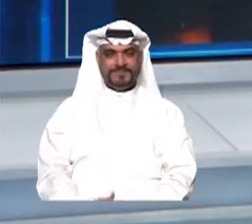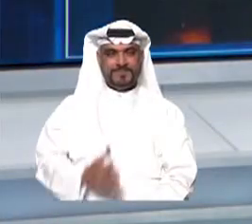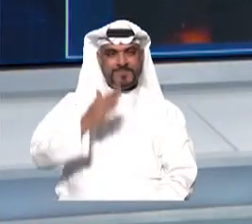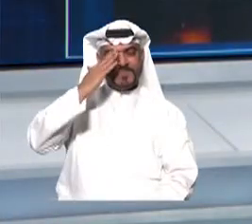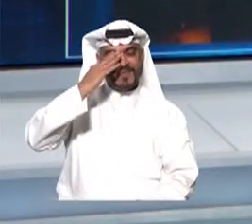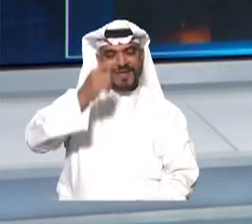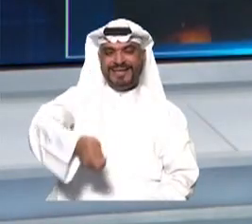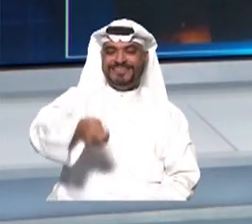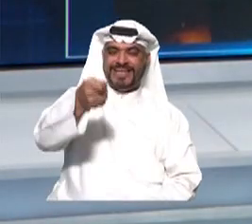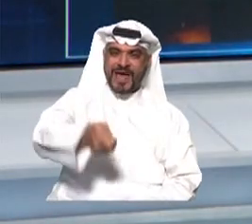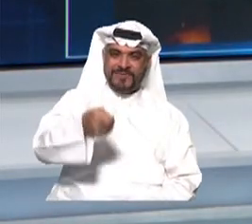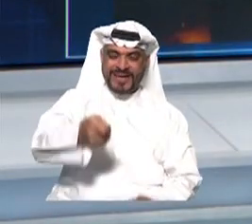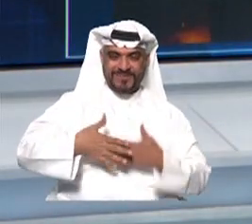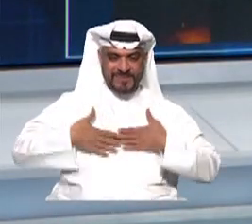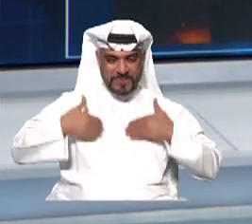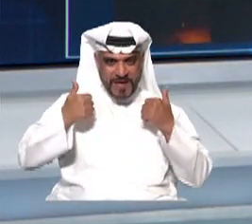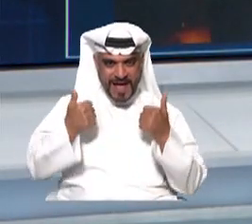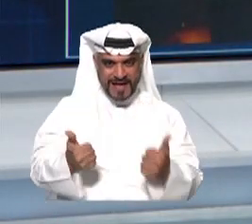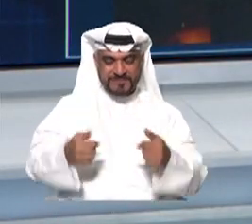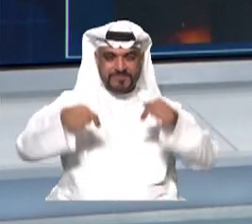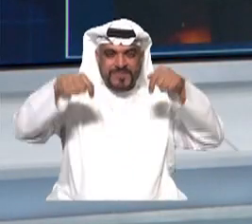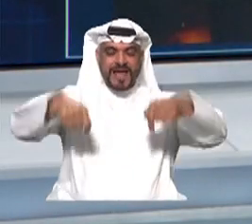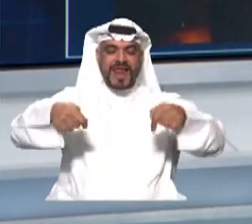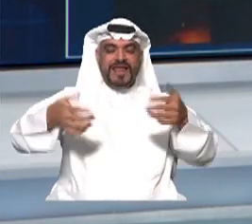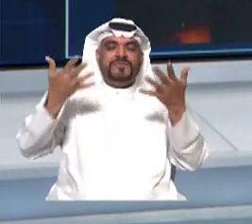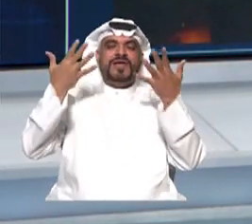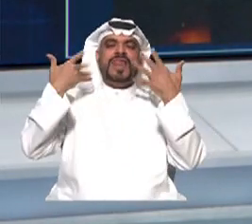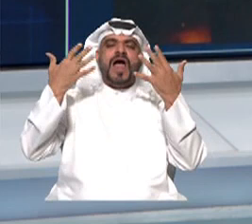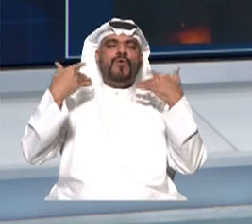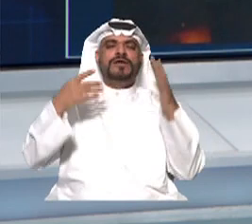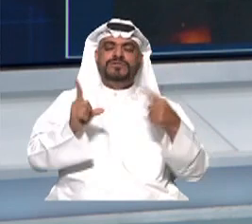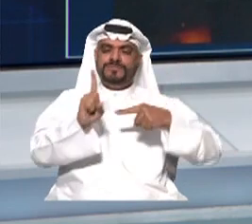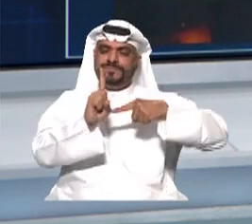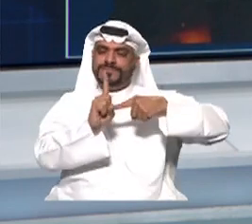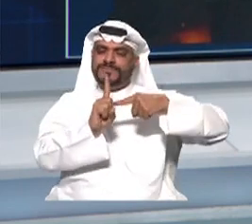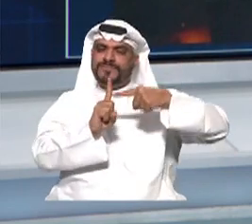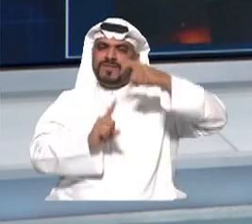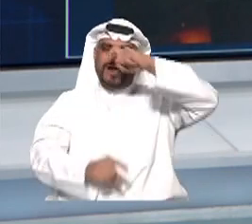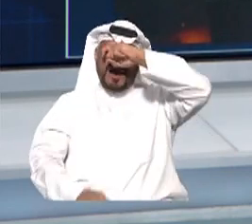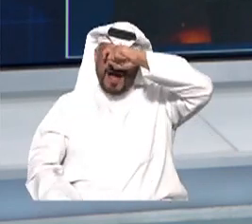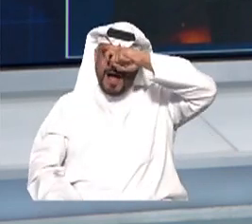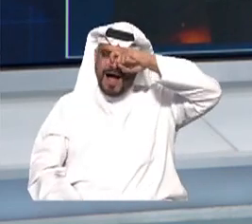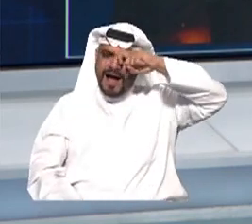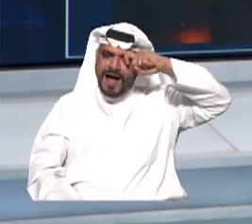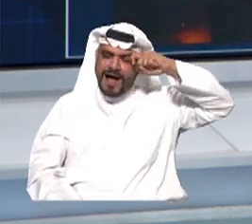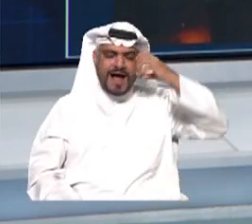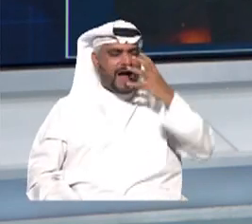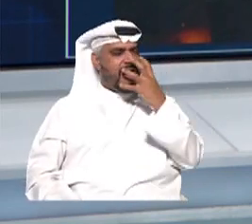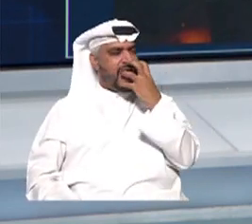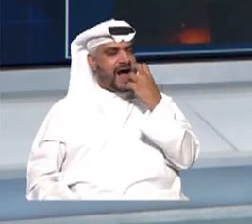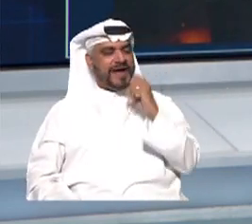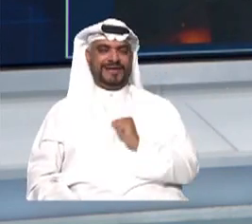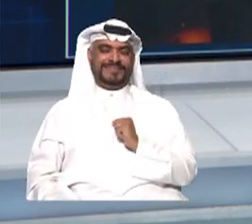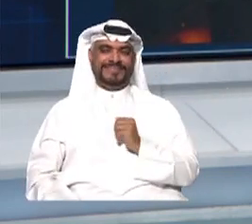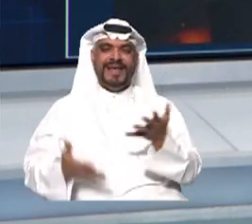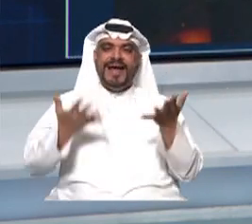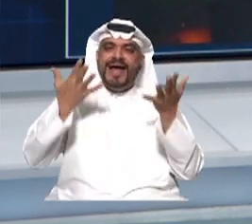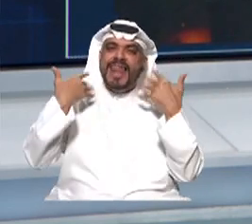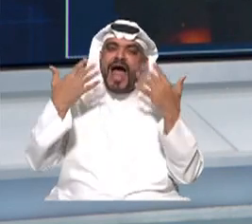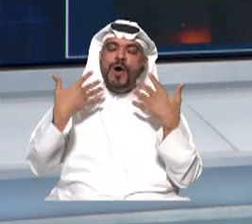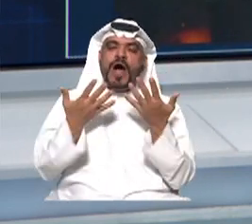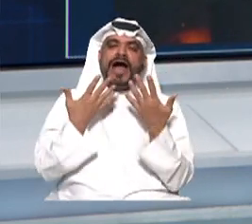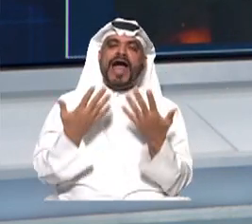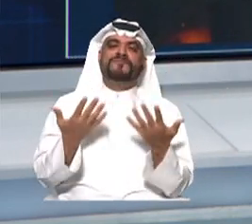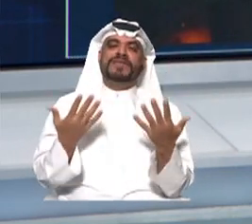السلام عليكم أعزائي المشاهدين. أجواء مال الحرارة ورياح شمالية غربية لما تغلبت الاتجاه خفيفة لمعتدلة السرعة، تتراوح